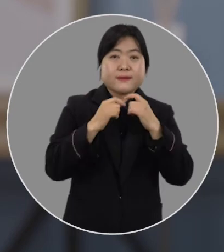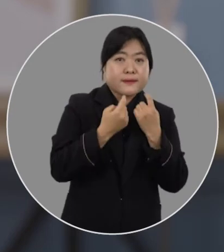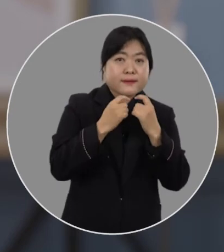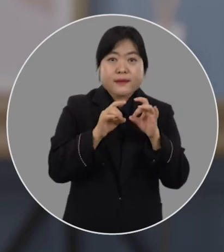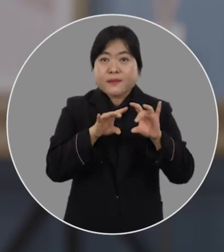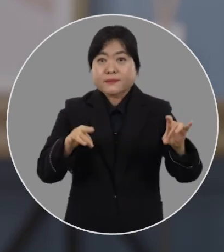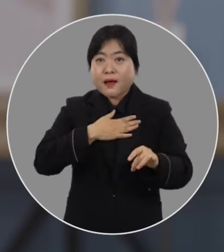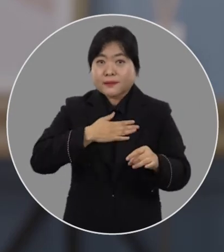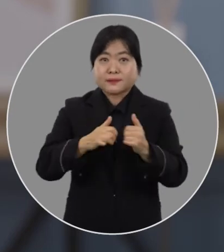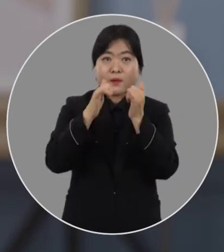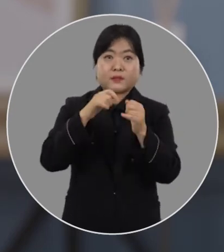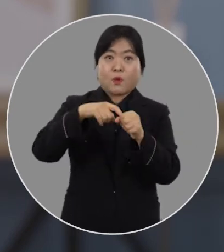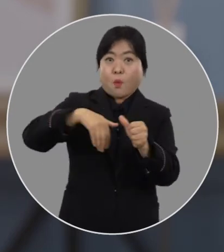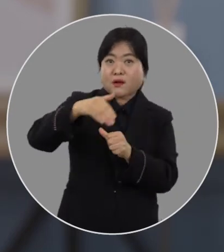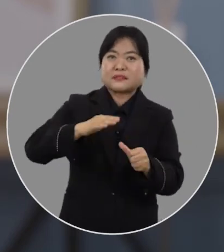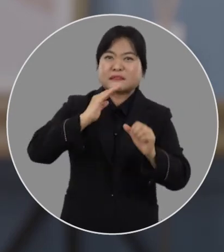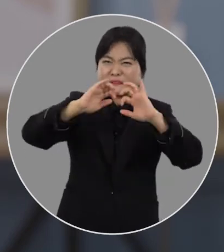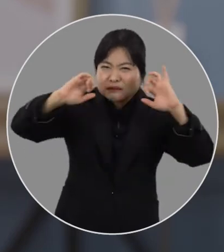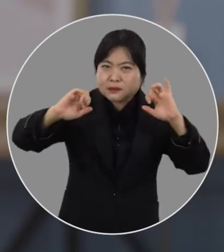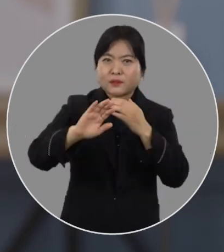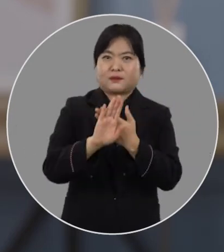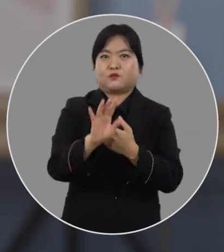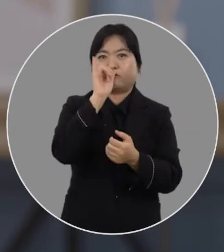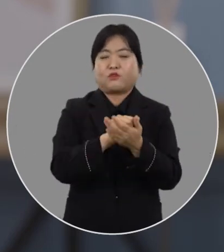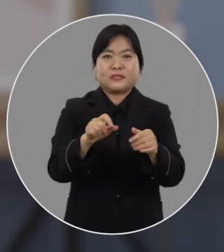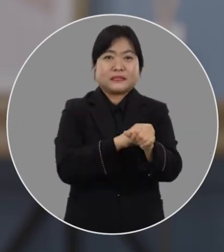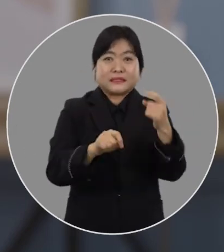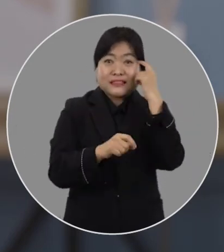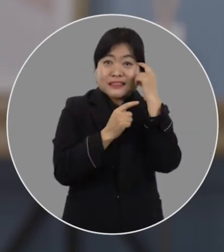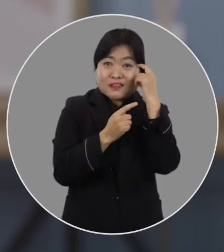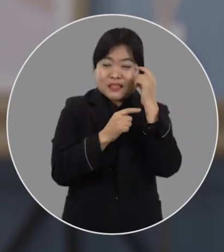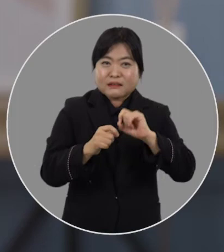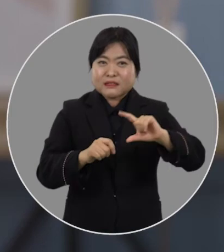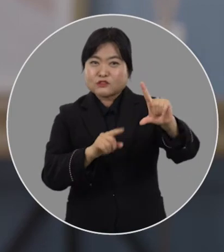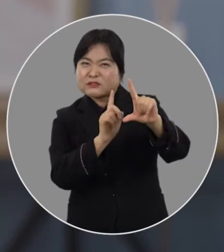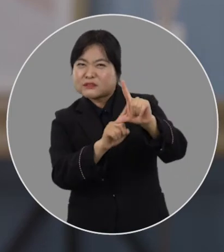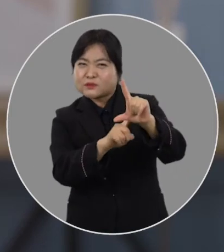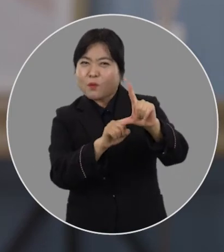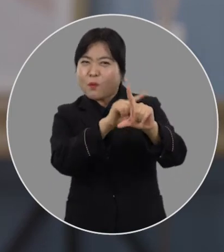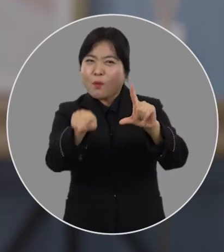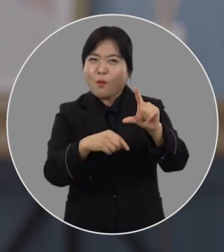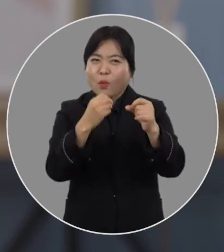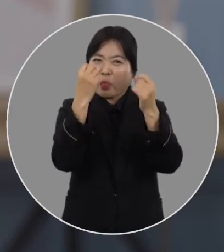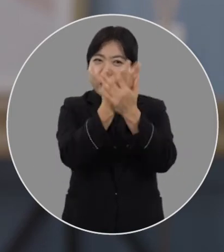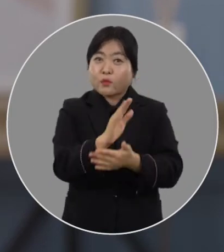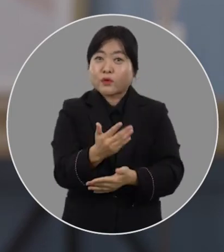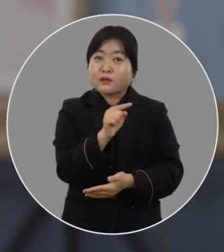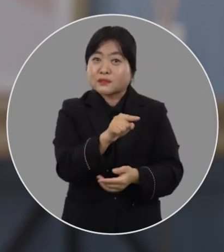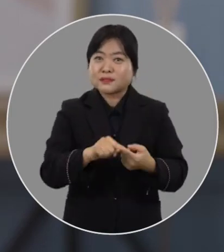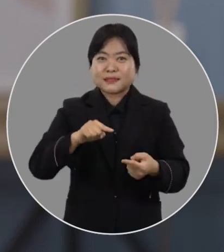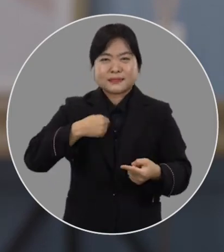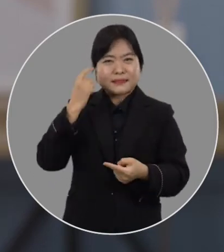지각하는 사회적 환경은 실제와는 다를 수 있고 특정 의견이 다수의 의견으로 등극하게 되는 것은